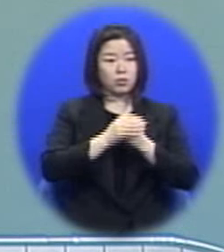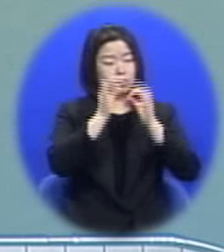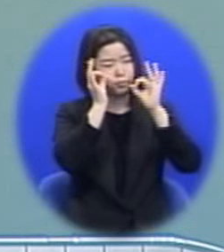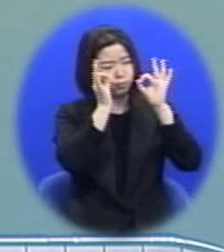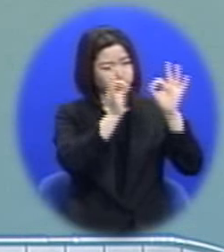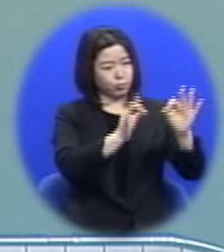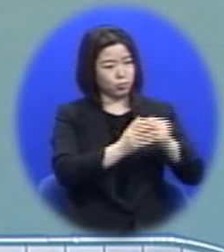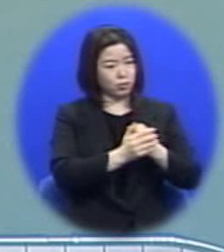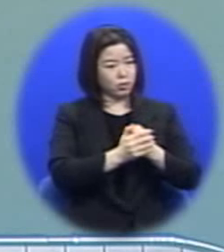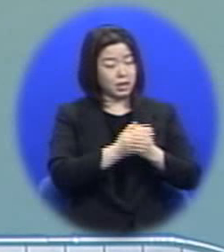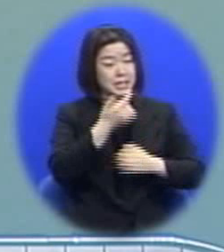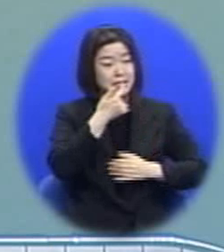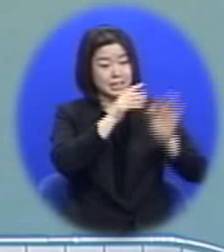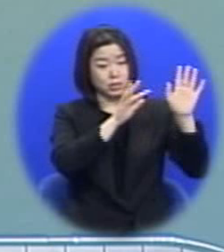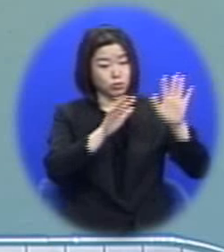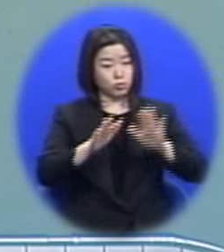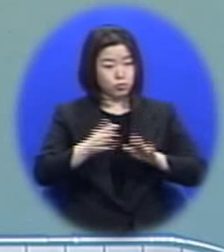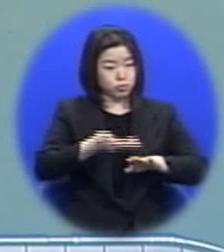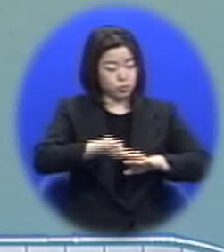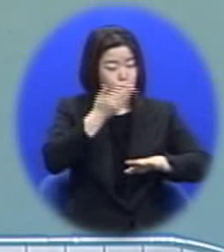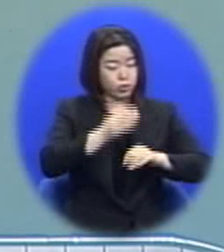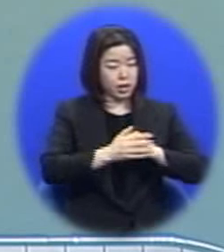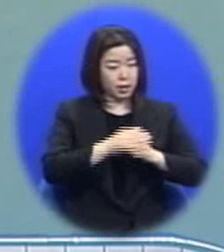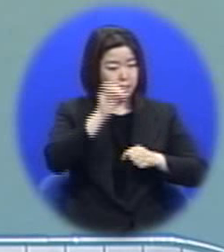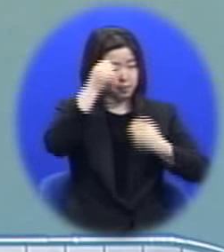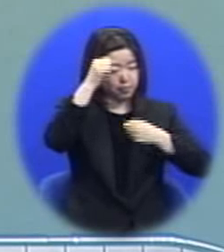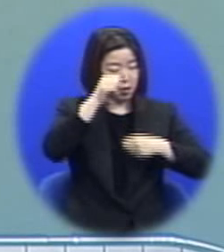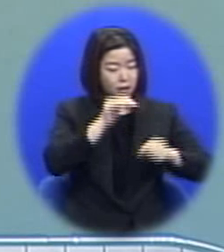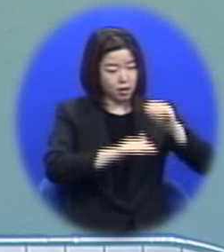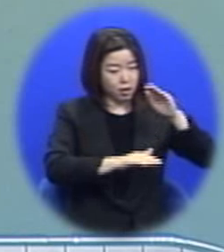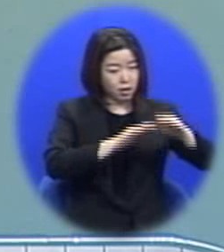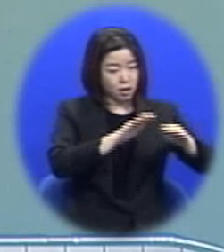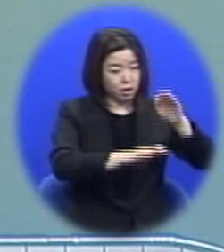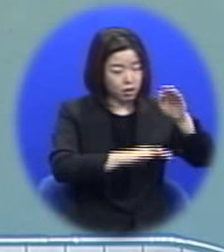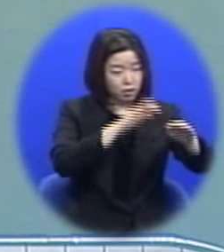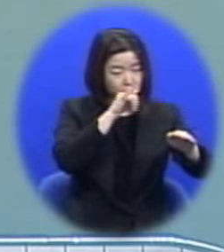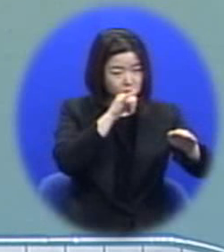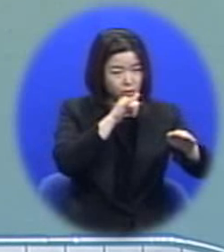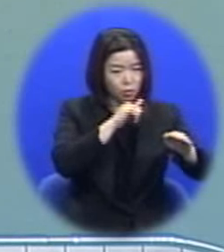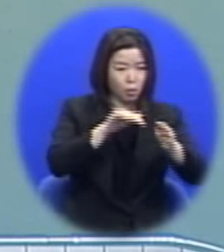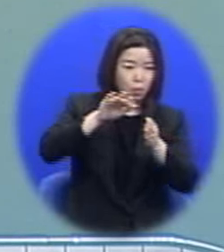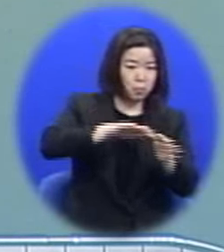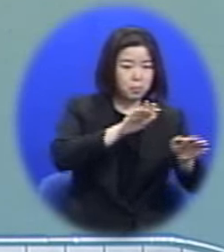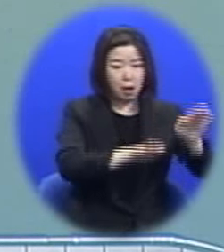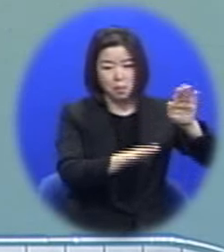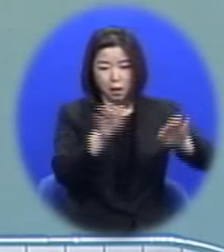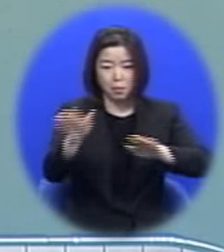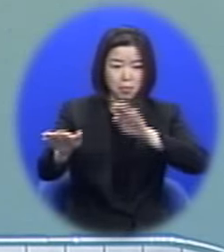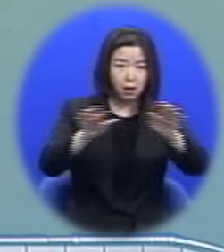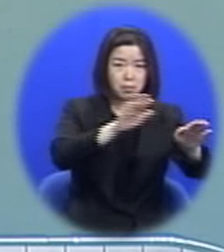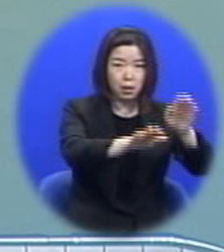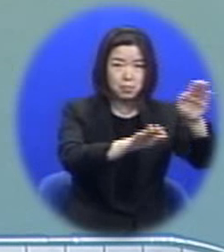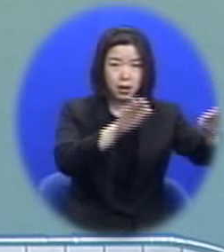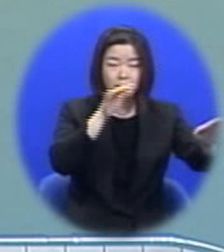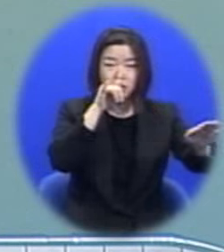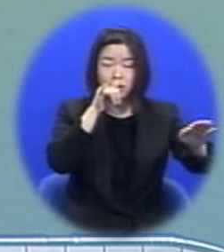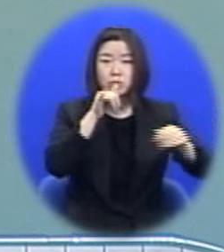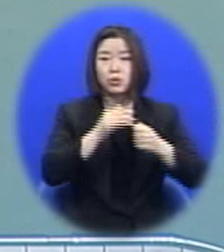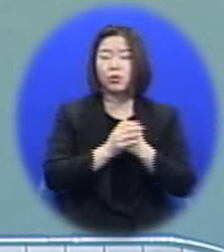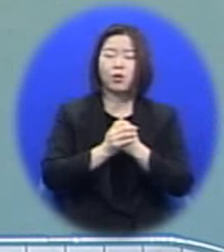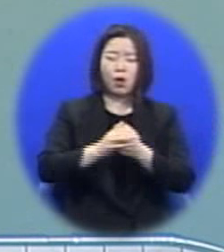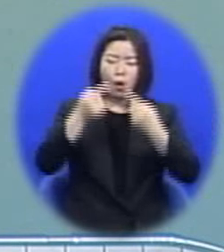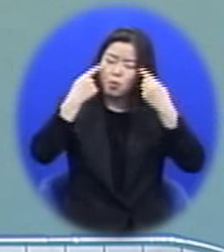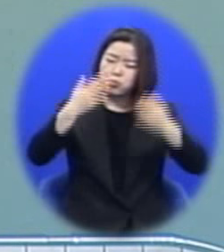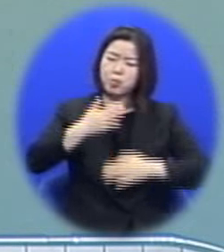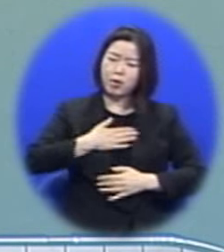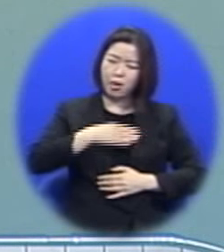보니까는 눈 위에 자기 발자국이 이렇게 찍혀 있는데 너무 삐뚤삐뚤한 겁니다. 분명히